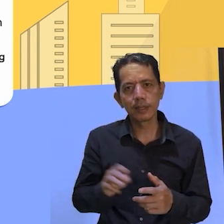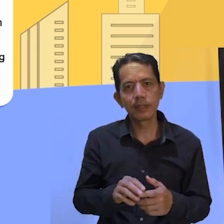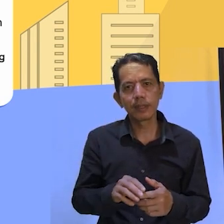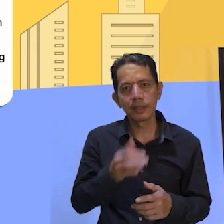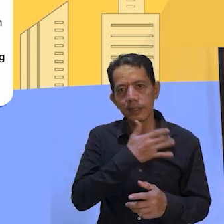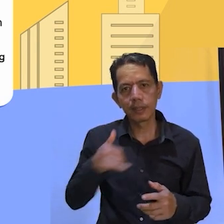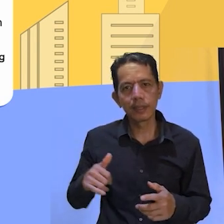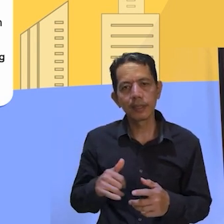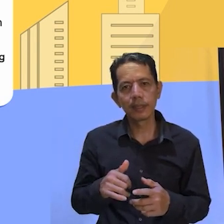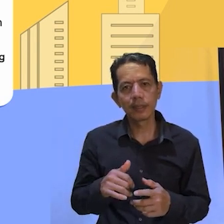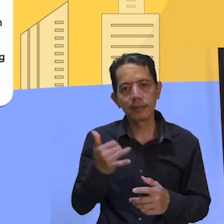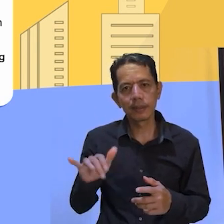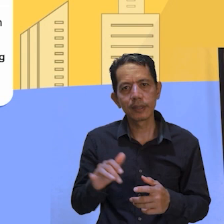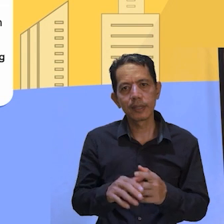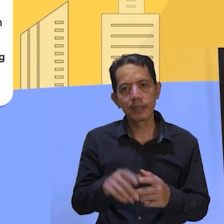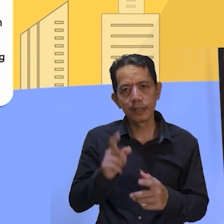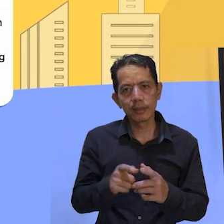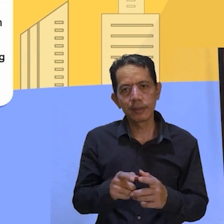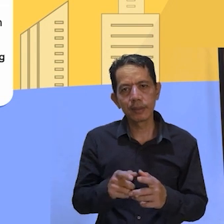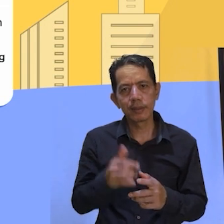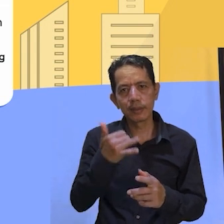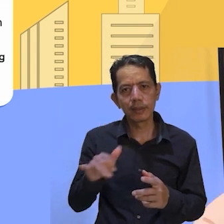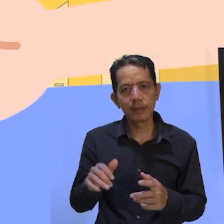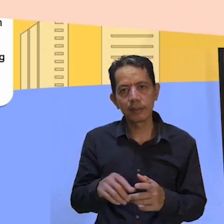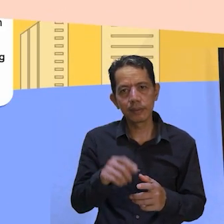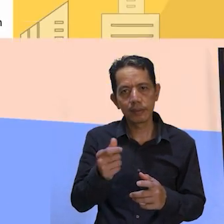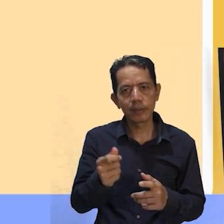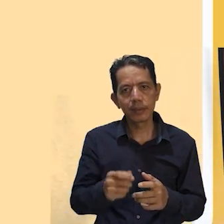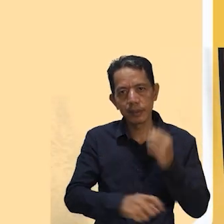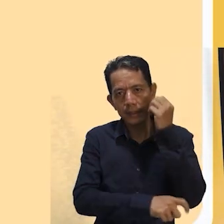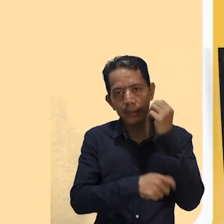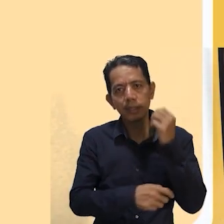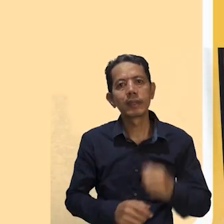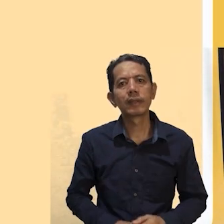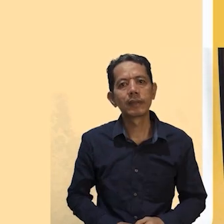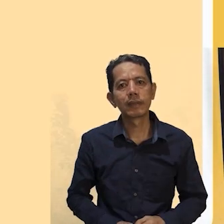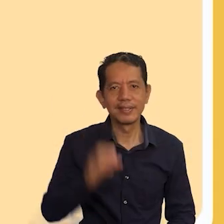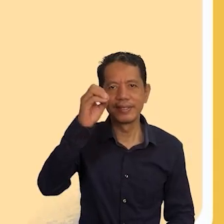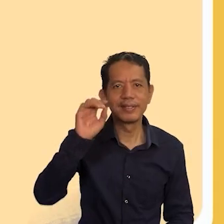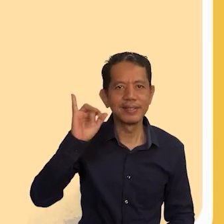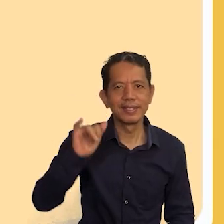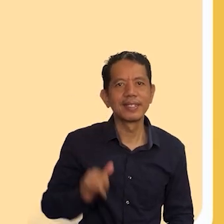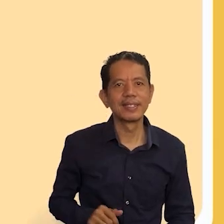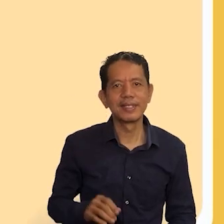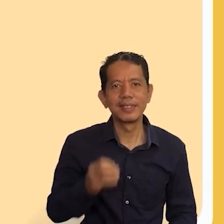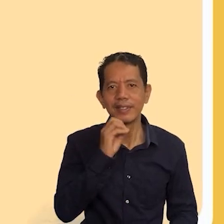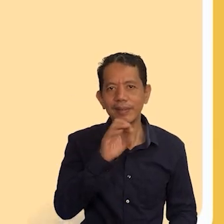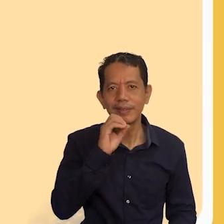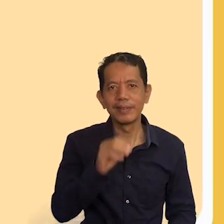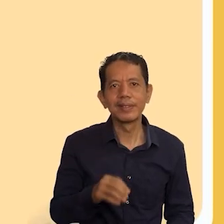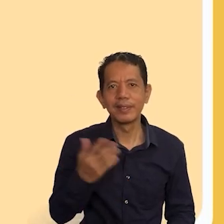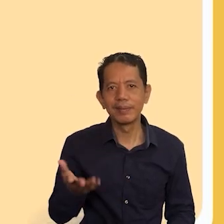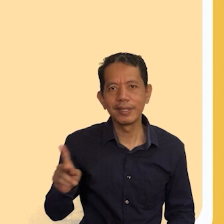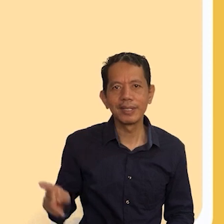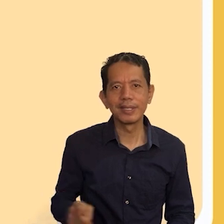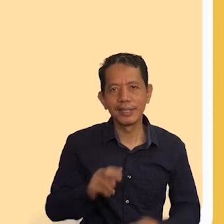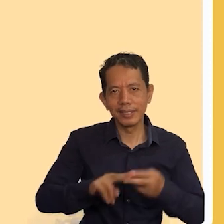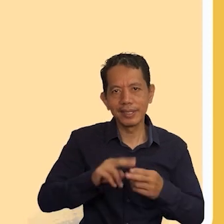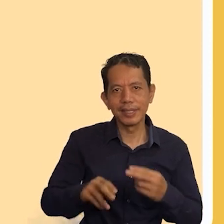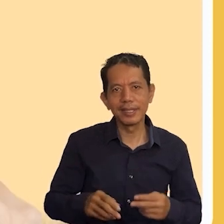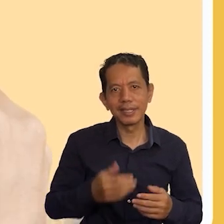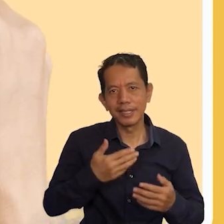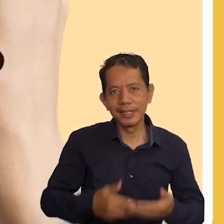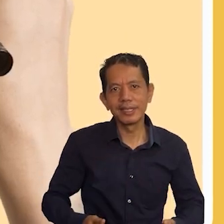jawabnya yang merugikan keuangan negara. Oh iya, ngomong-ngomong, apakah rekan ingin